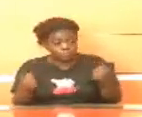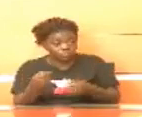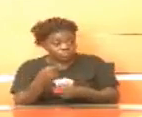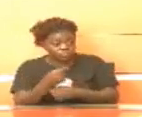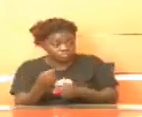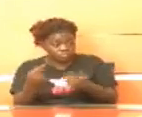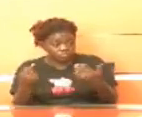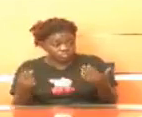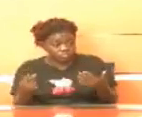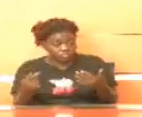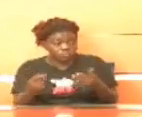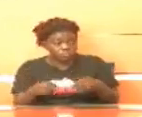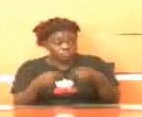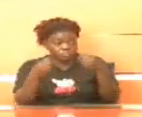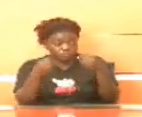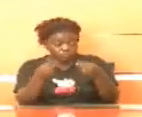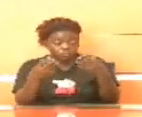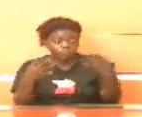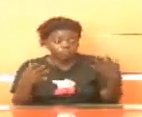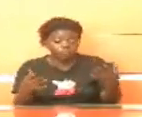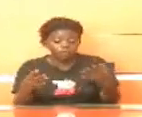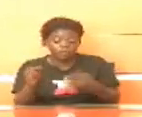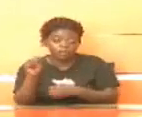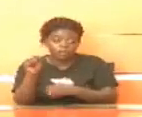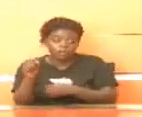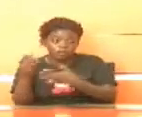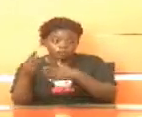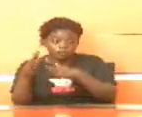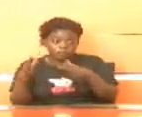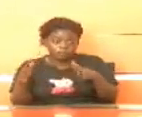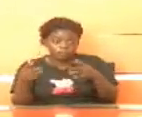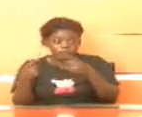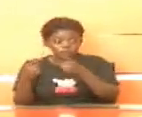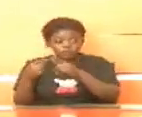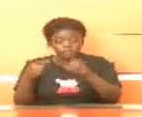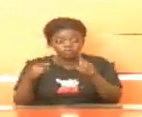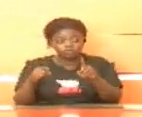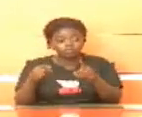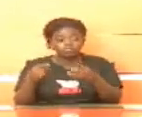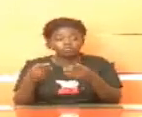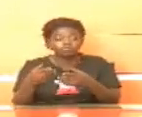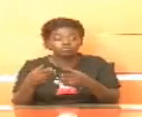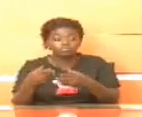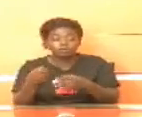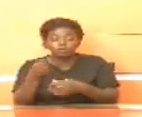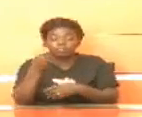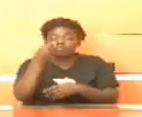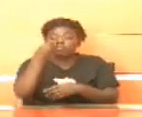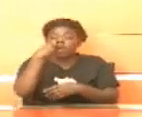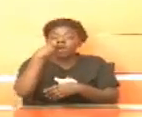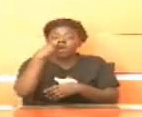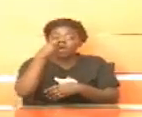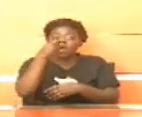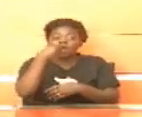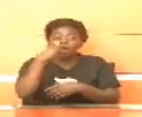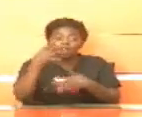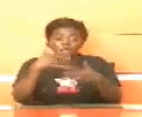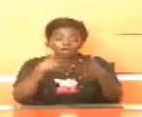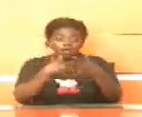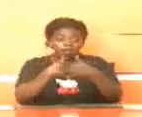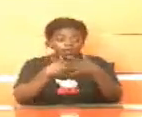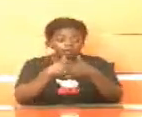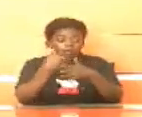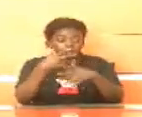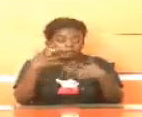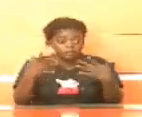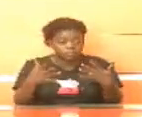mu giraso nekikuwa omuko ogwa oxygen ng'olumaliza n'okuteeka mu giraso n'otandika okutonyeza mu kamwa ekyuma kino